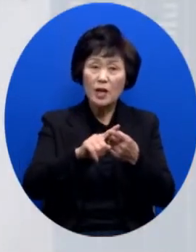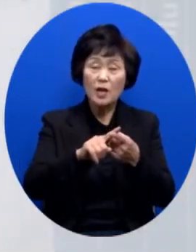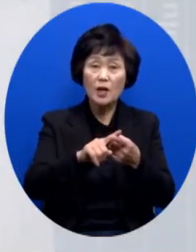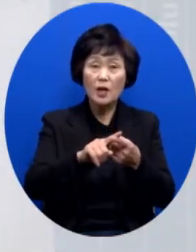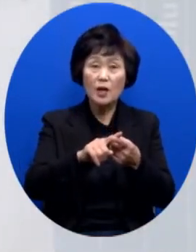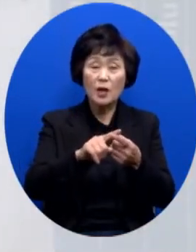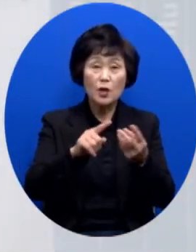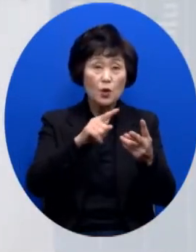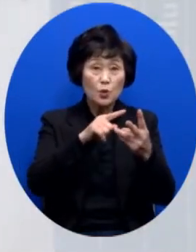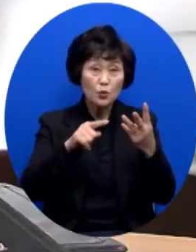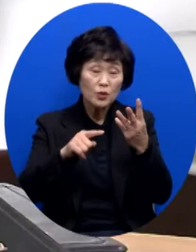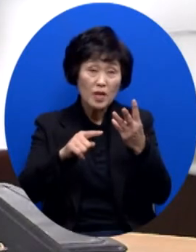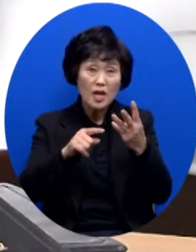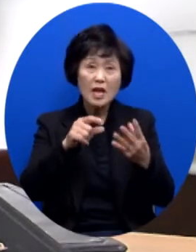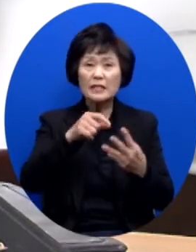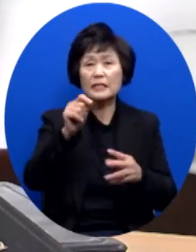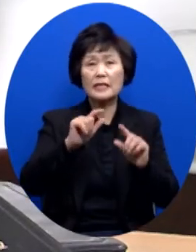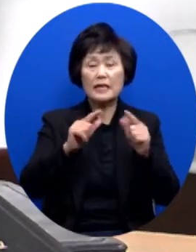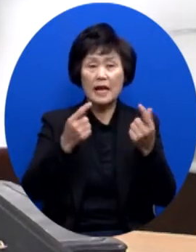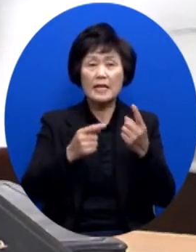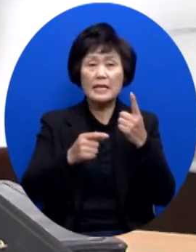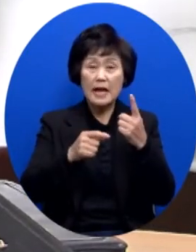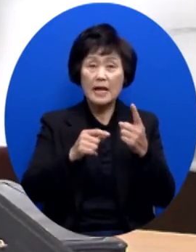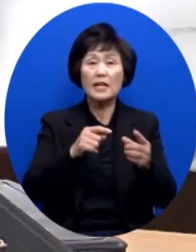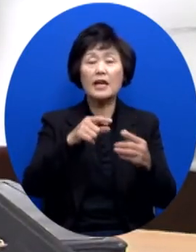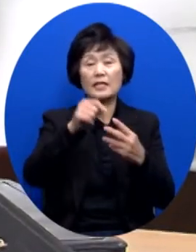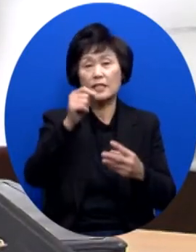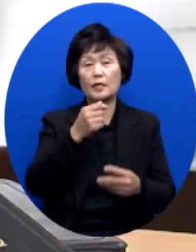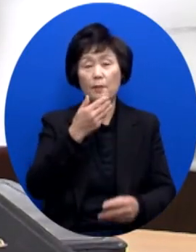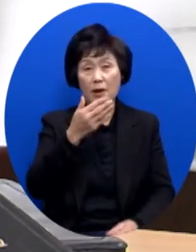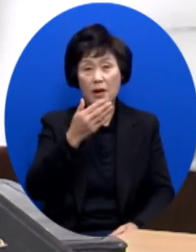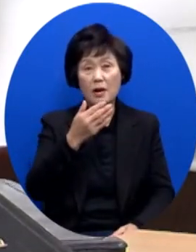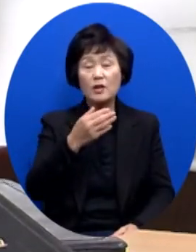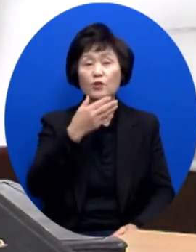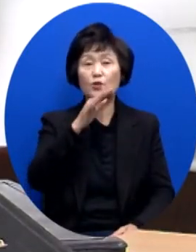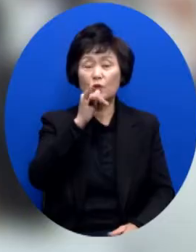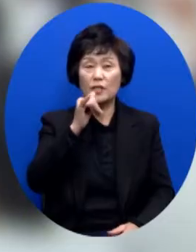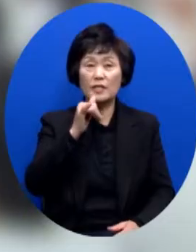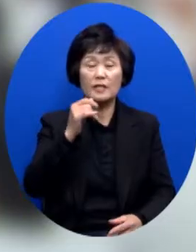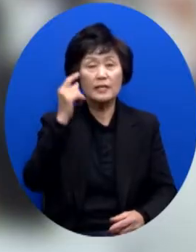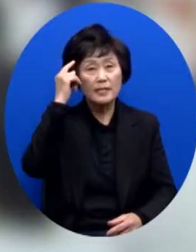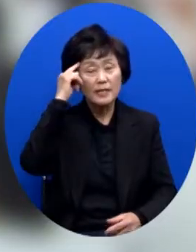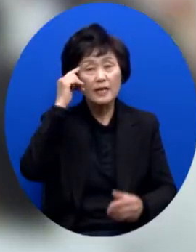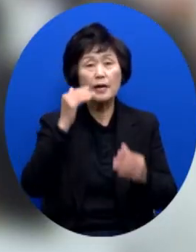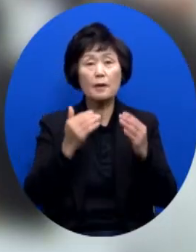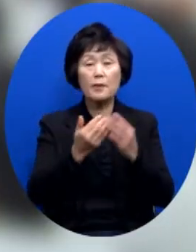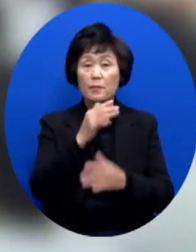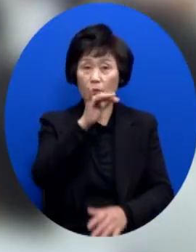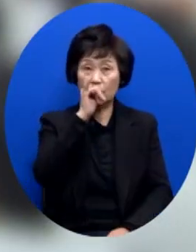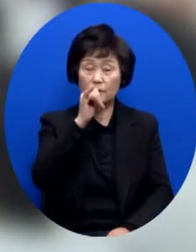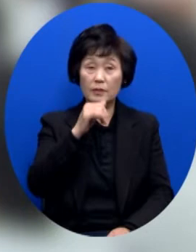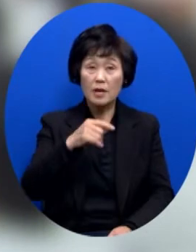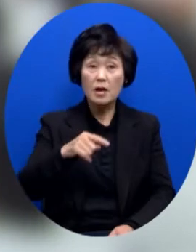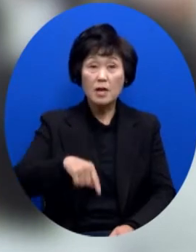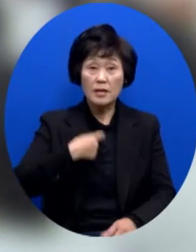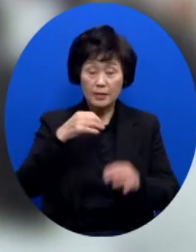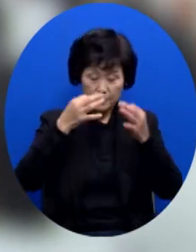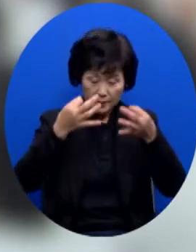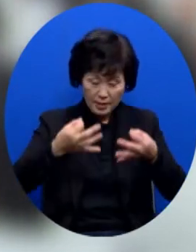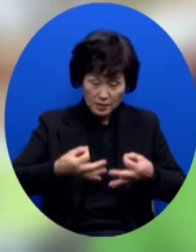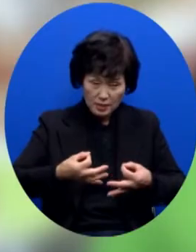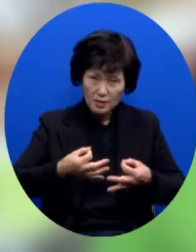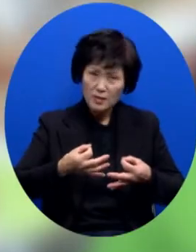단수 선택으로 운영할 수 있도록 해야 한다는 의견이 나옵니다 자기 성찰과 내년에 대한 탐구가